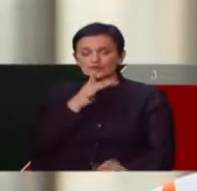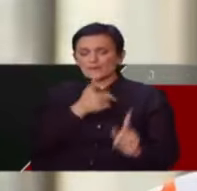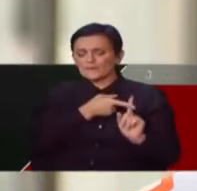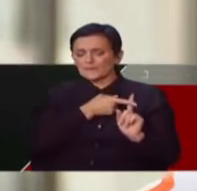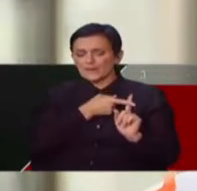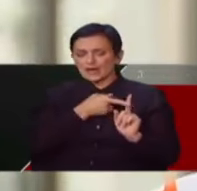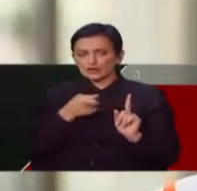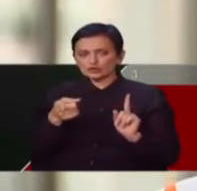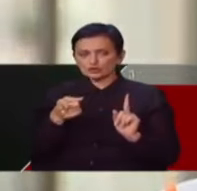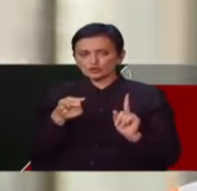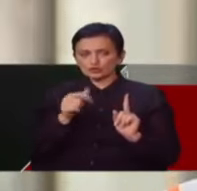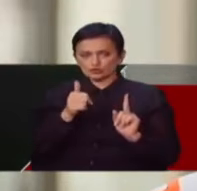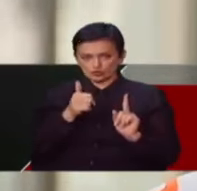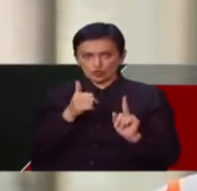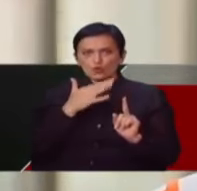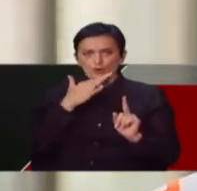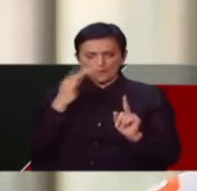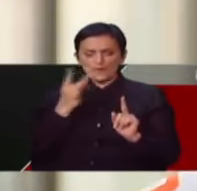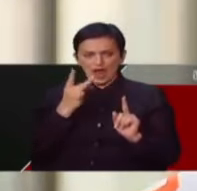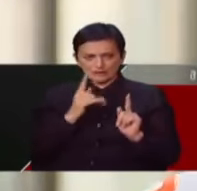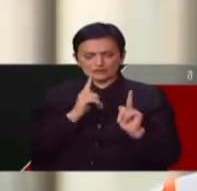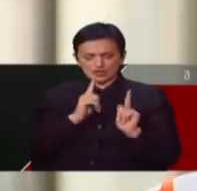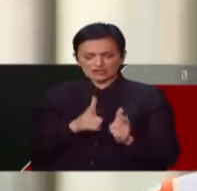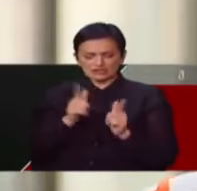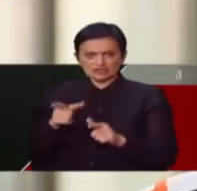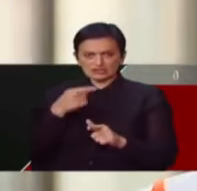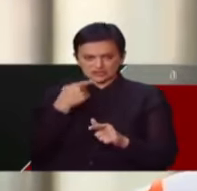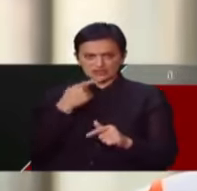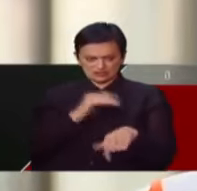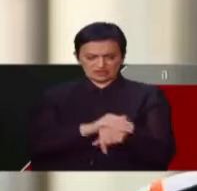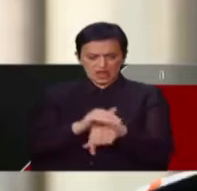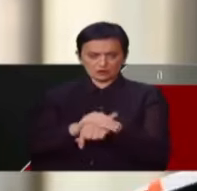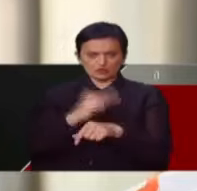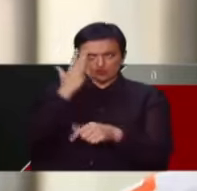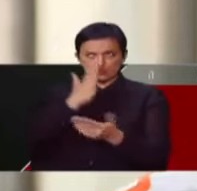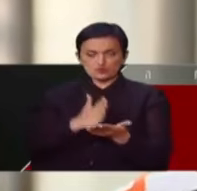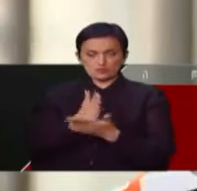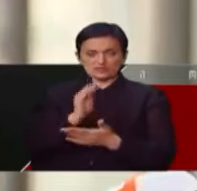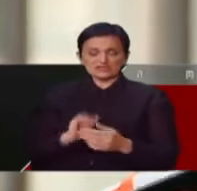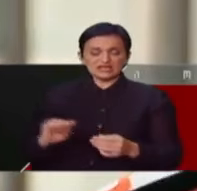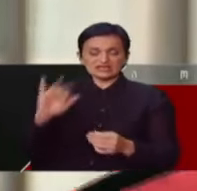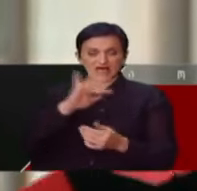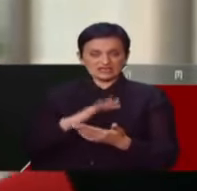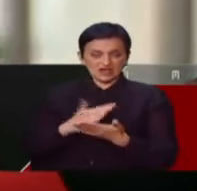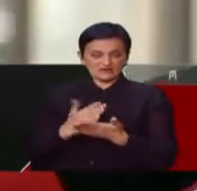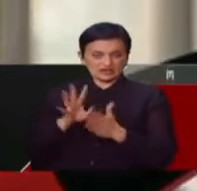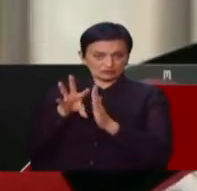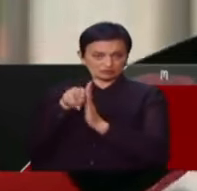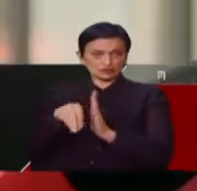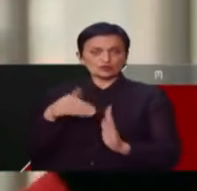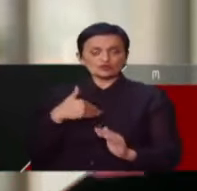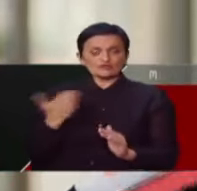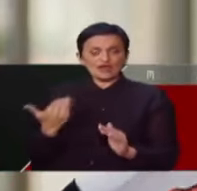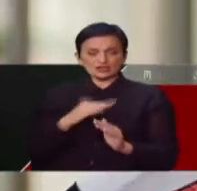პერიოდის მანძილზე, როგორც და არაერთხელ დადასტურებულა, გვაქვს მიზანი, რომ გავხდეთ დასავლეთის ნაწილი და ჩვენი მხრიდან ამისთვის